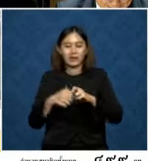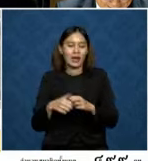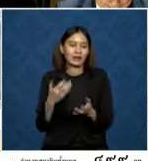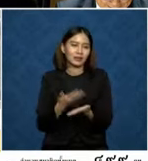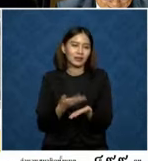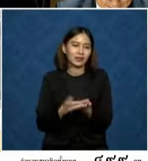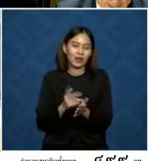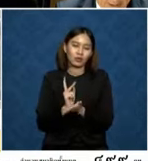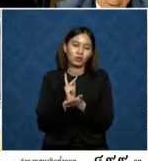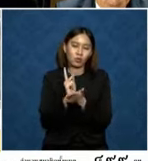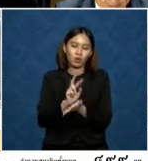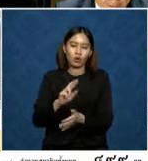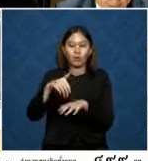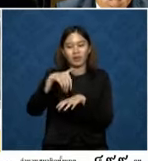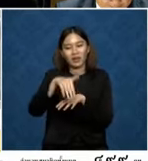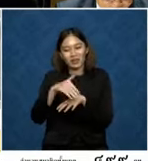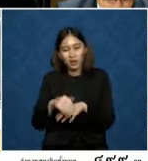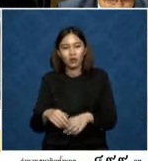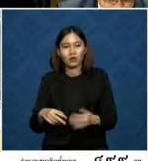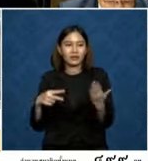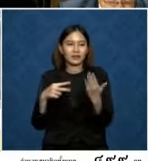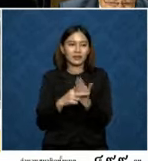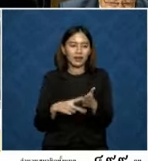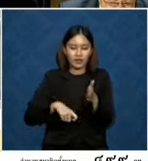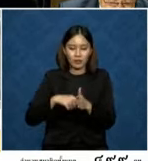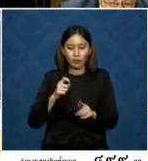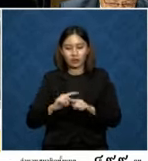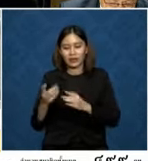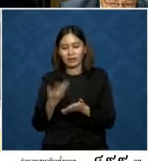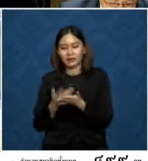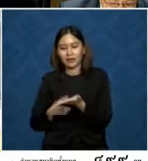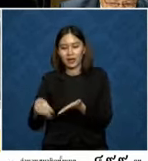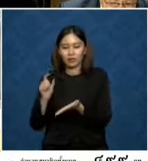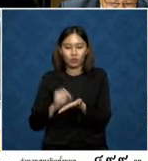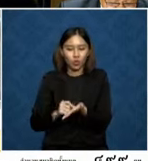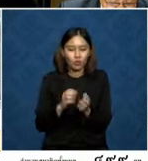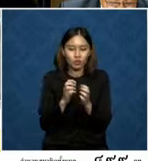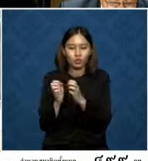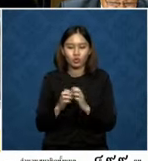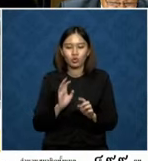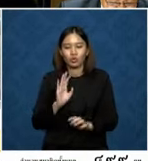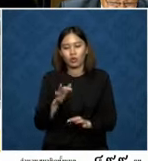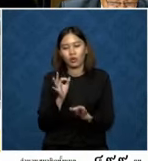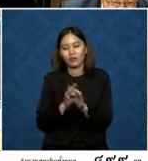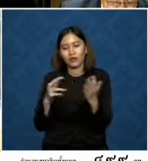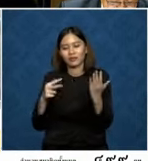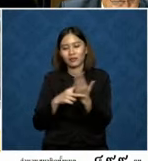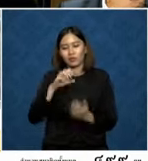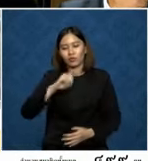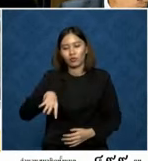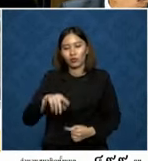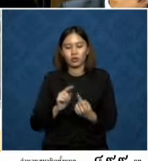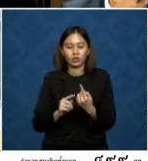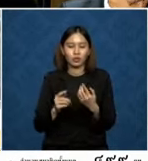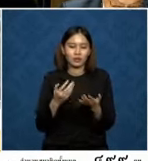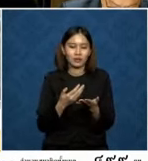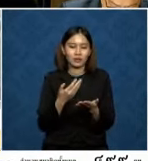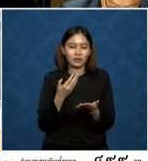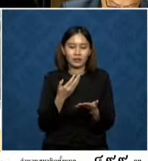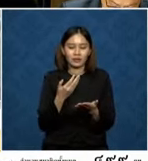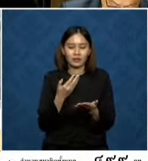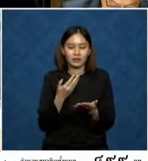บบแล้วก็ให้ตัดเงื่อนไขการอนุมัติวงเงินที่ซับซ้อนของแบงก์ออกไปเช่นเครดิตบูโร